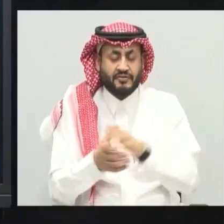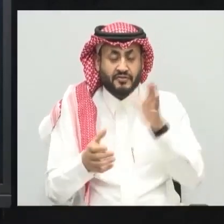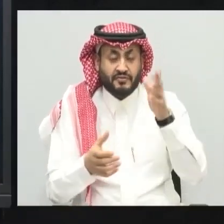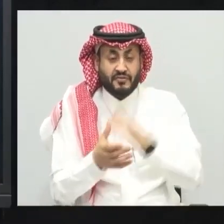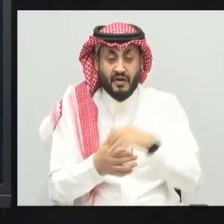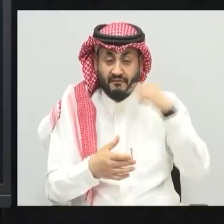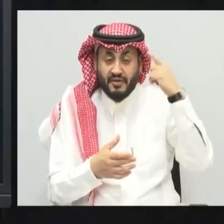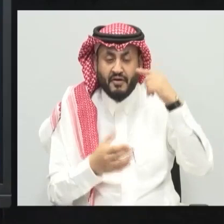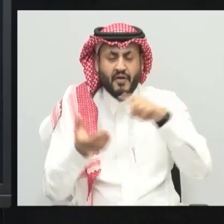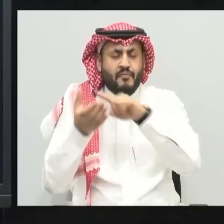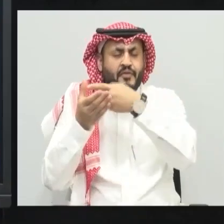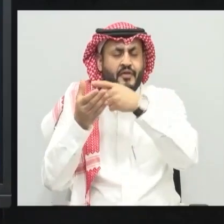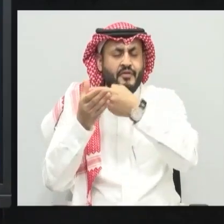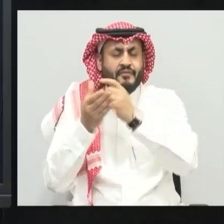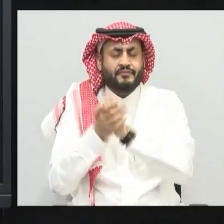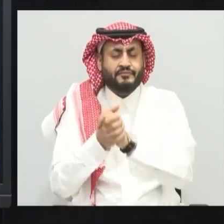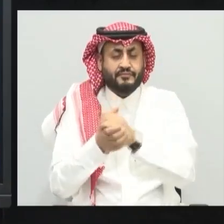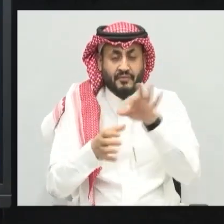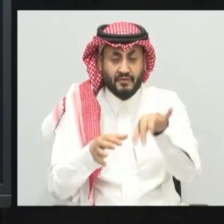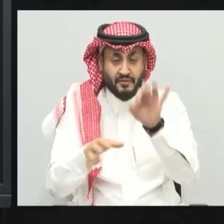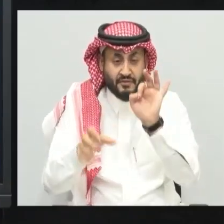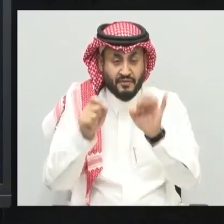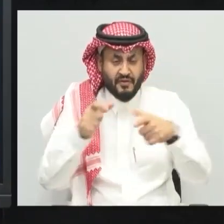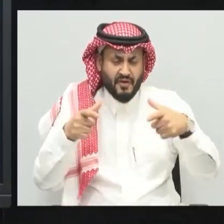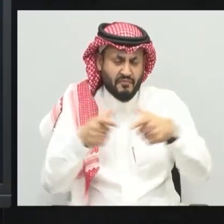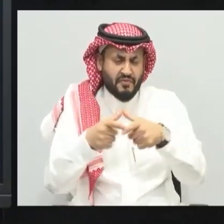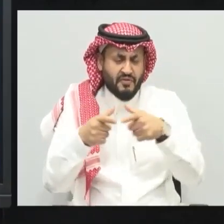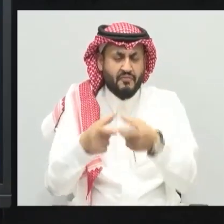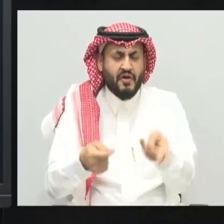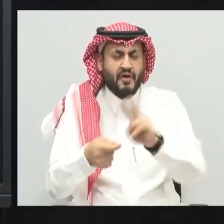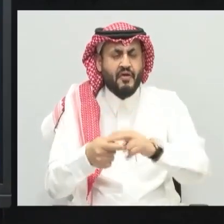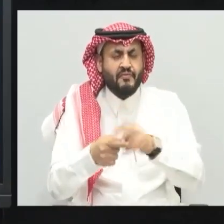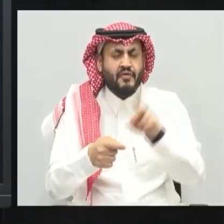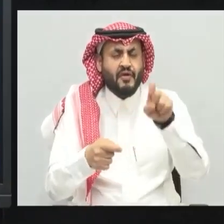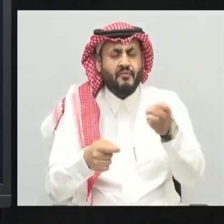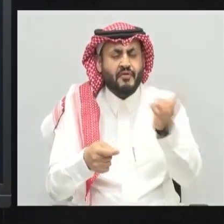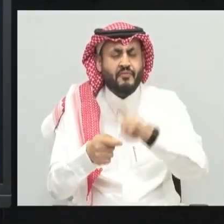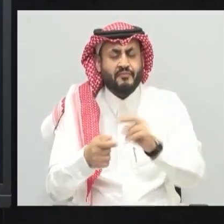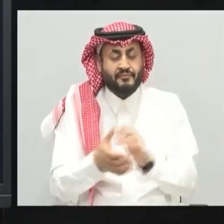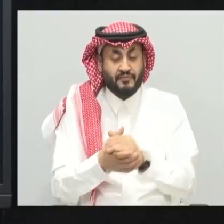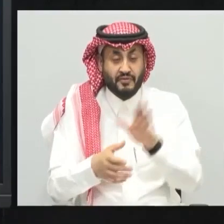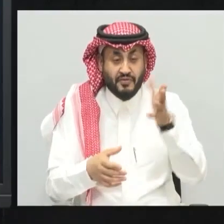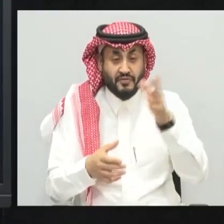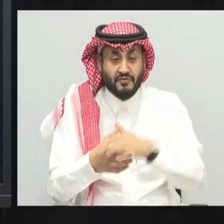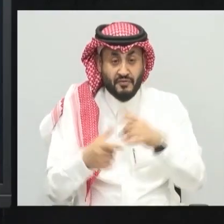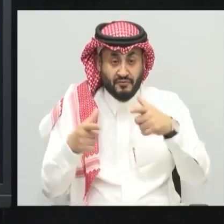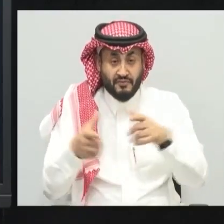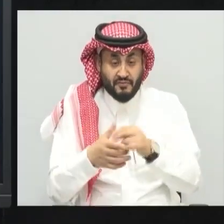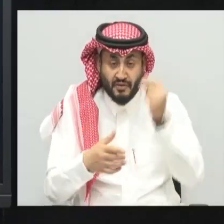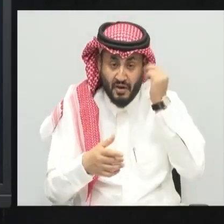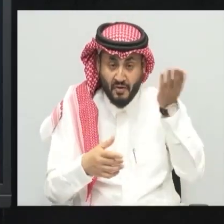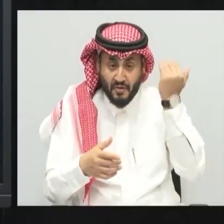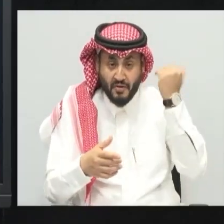ويبدعون في ايجاد مشاريع صغيره كل يوم نرى مشاريع جديده لربما لم